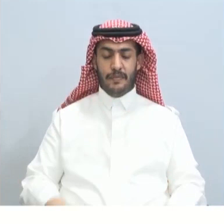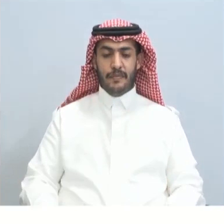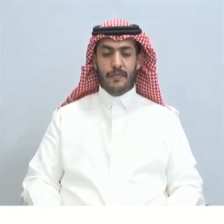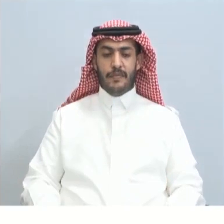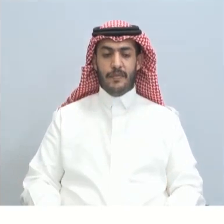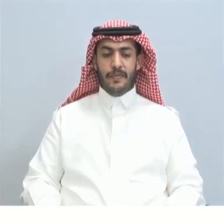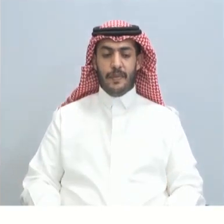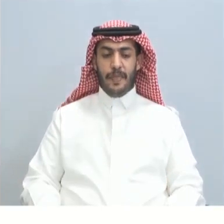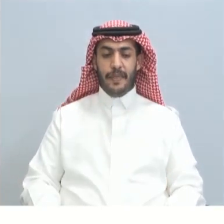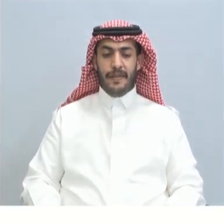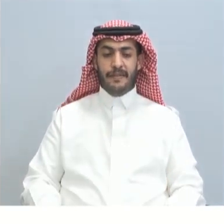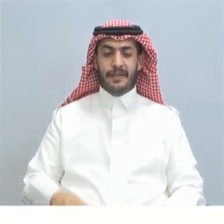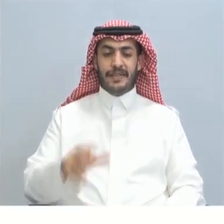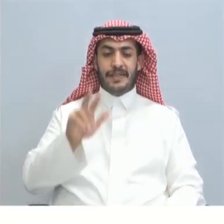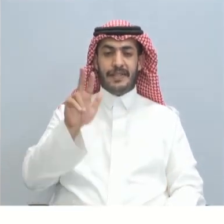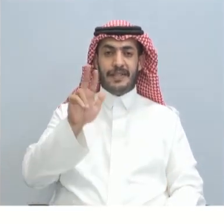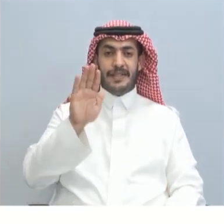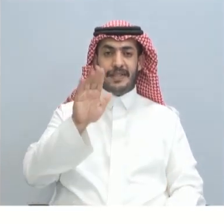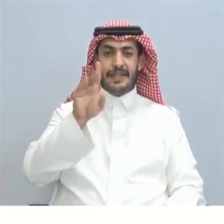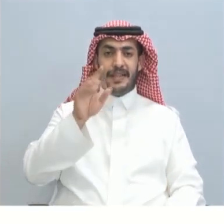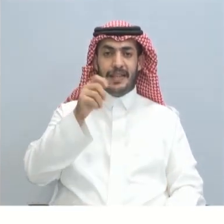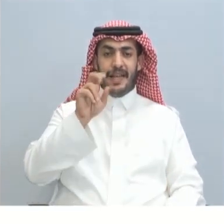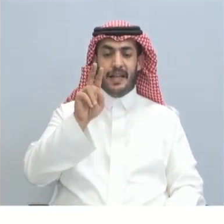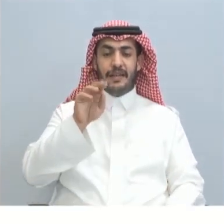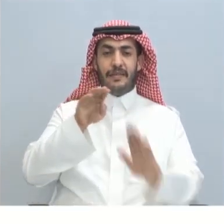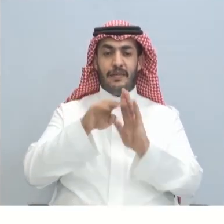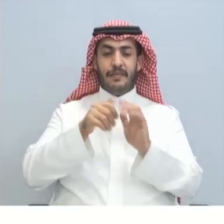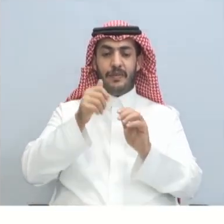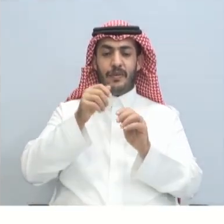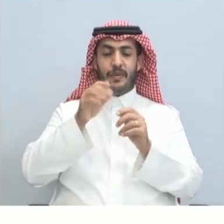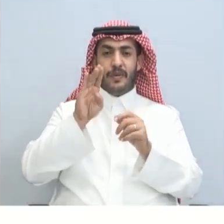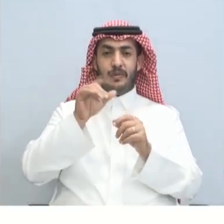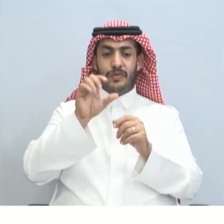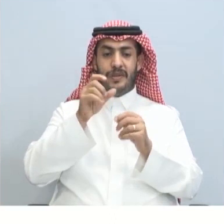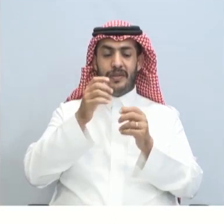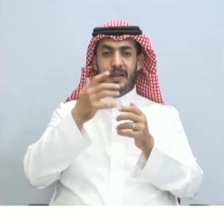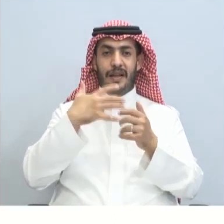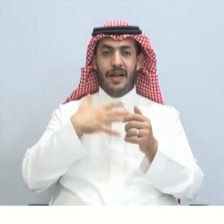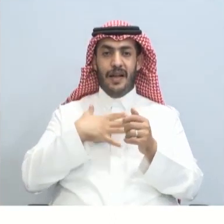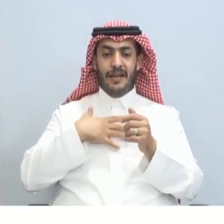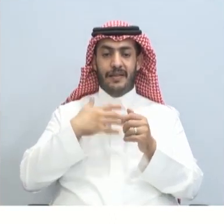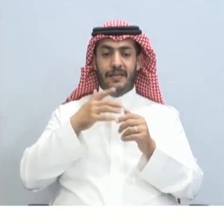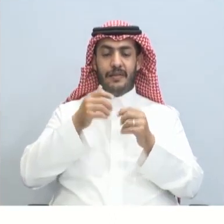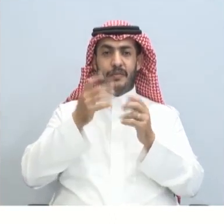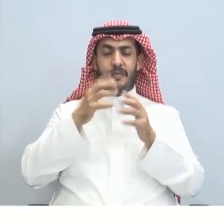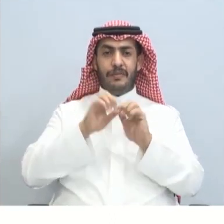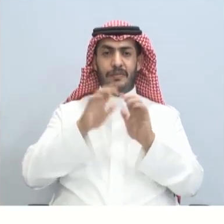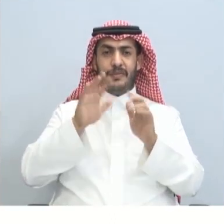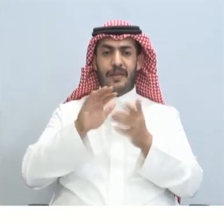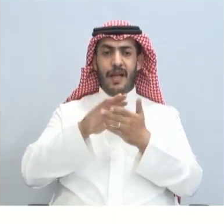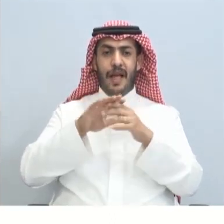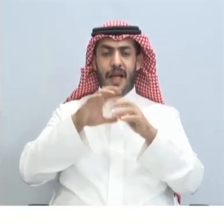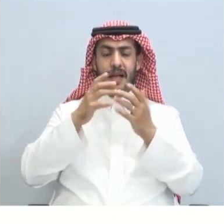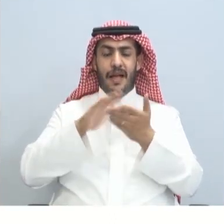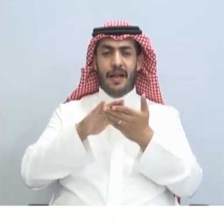الاخرى في السيليكات اعزائي الطلبه يعد الاكسجين اكثر العناصر انتشارا في القشره